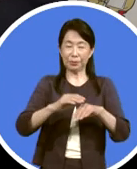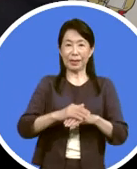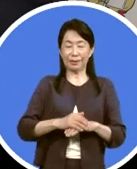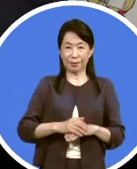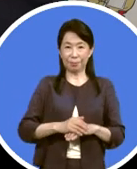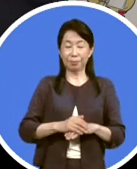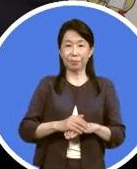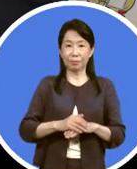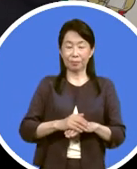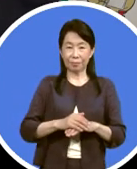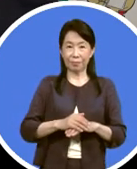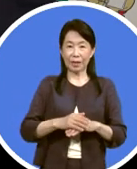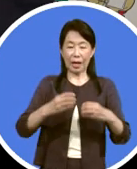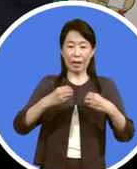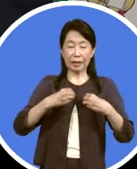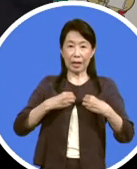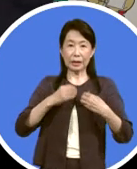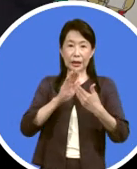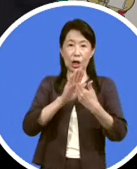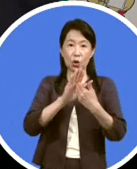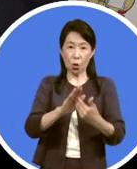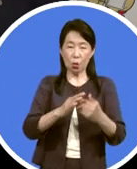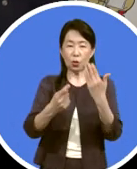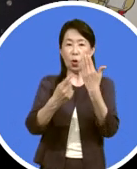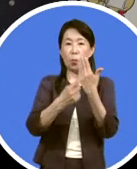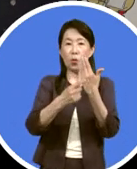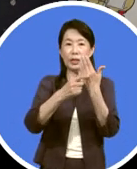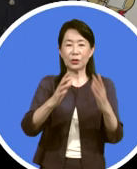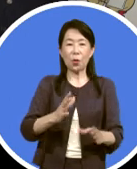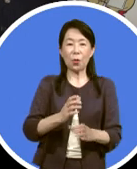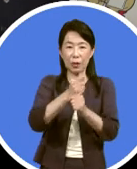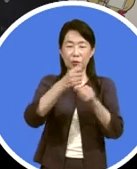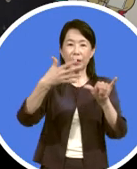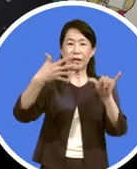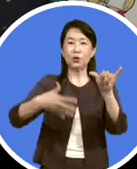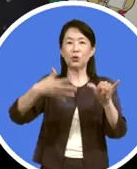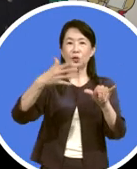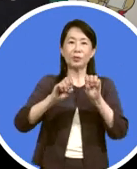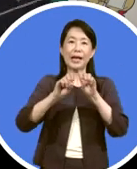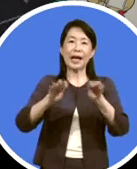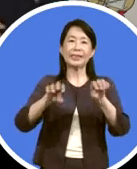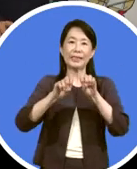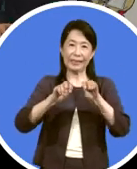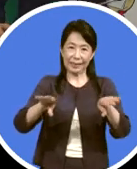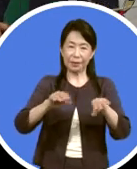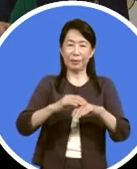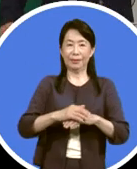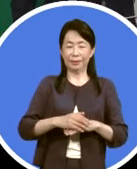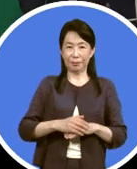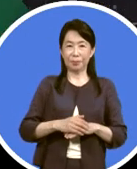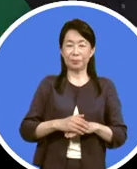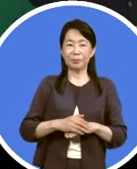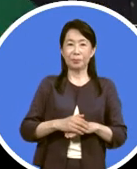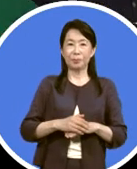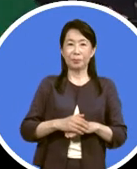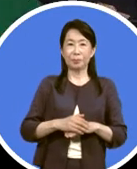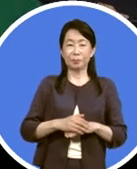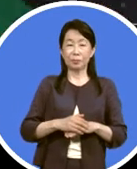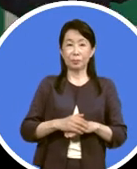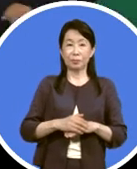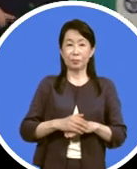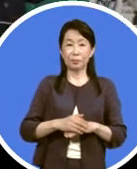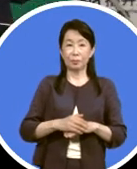おります予防のポイントをですねまとめて youtube で配信をさせていただこうと思っております